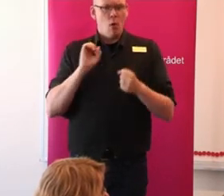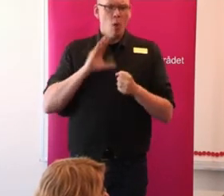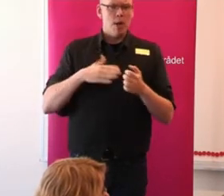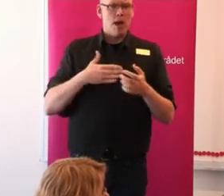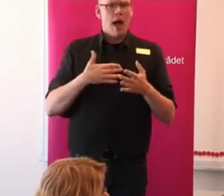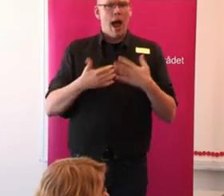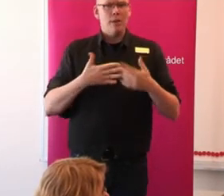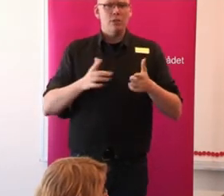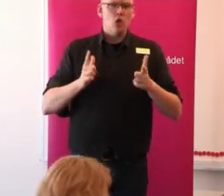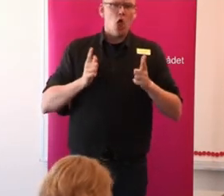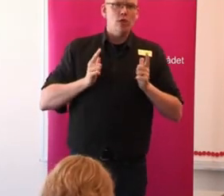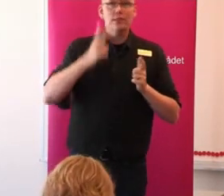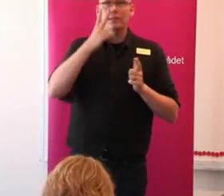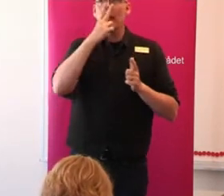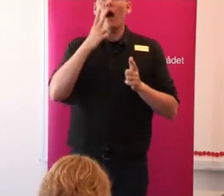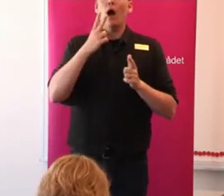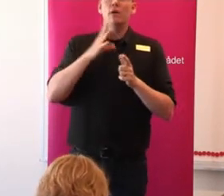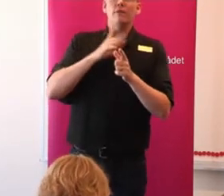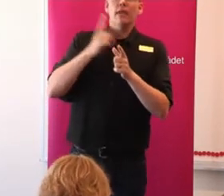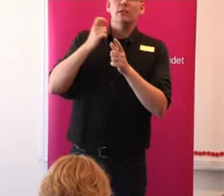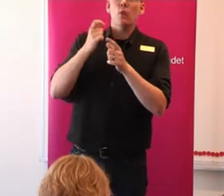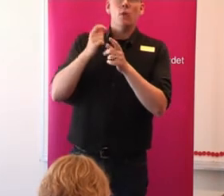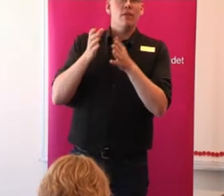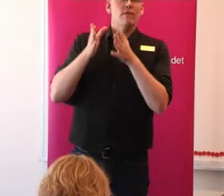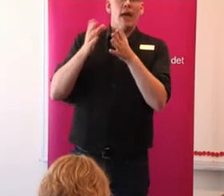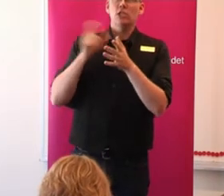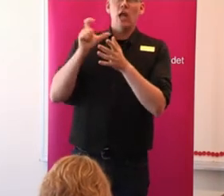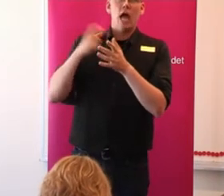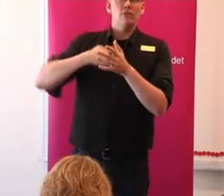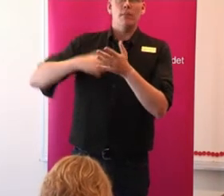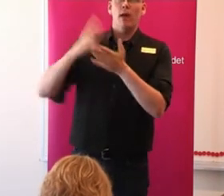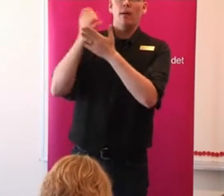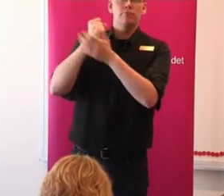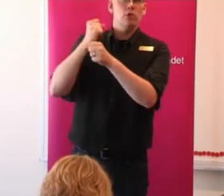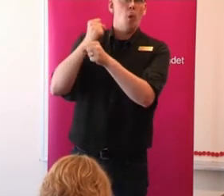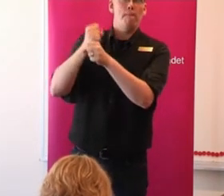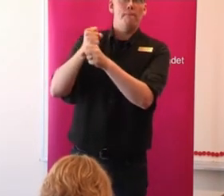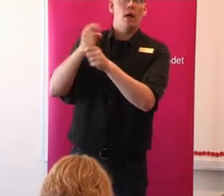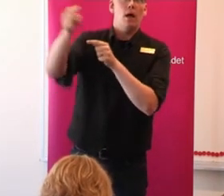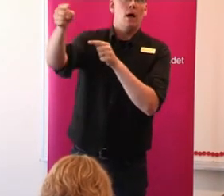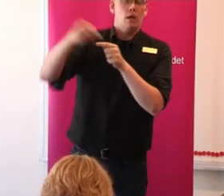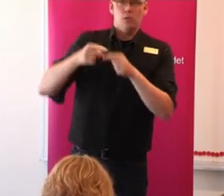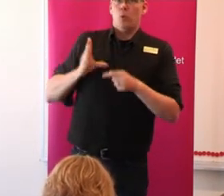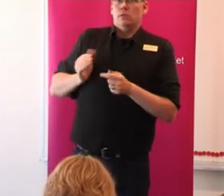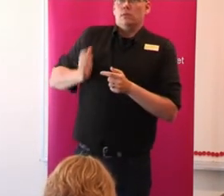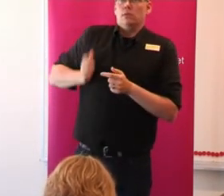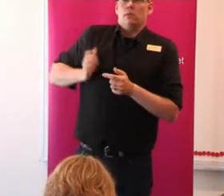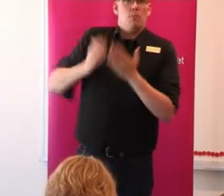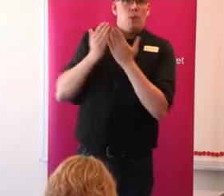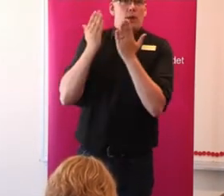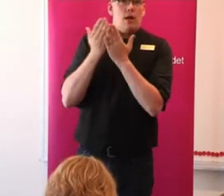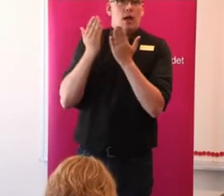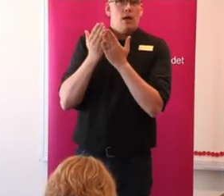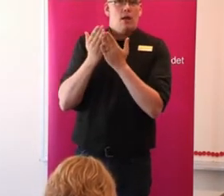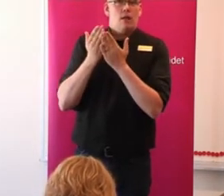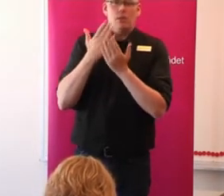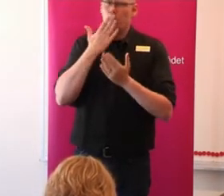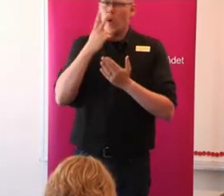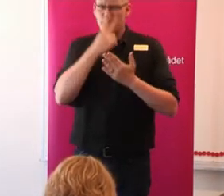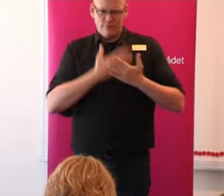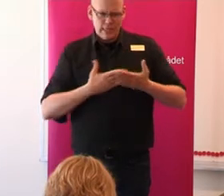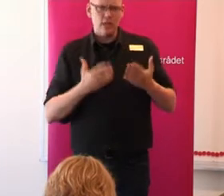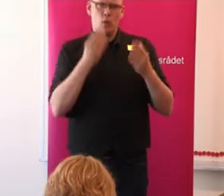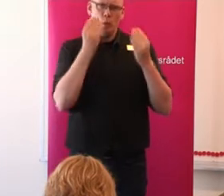ett yrke någonstans i andra änden. Och där är folkhögskolan himla bra på att visa på att utbildning leder till arbete, och